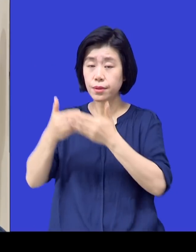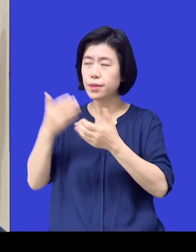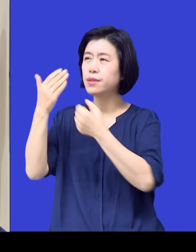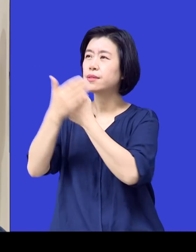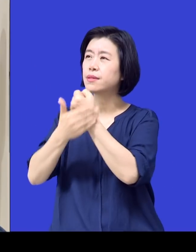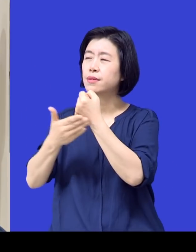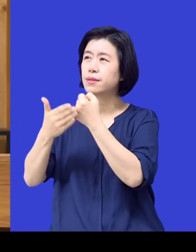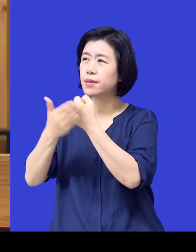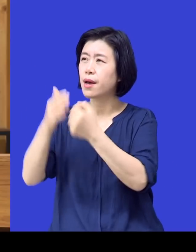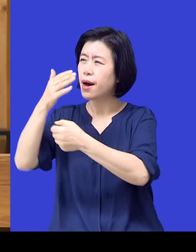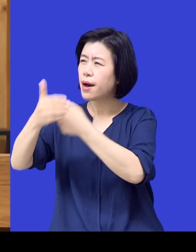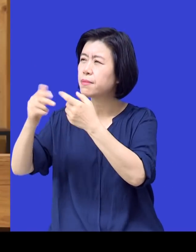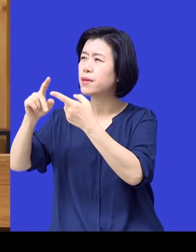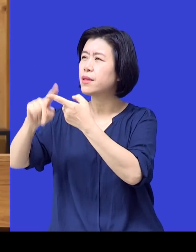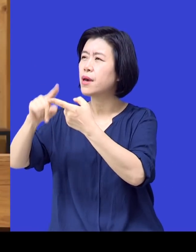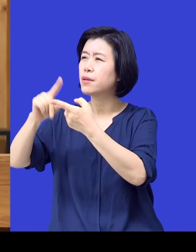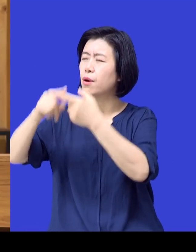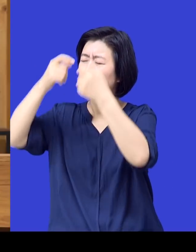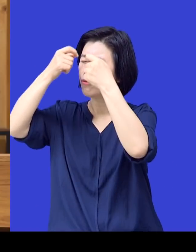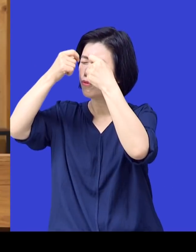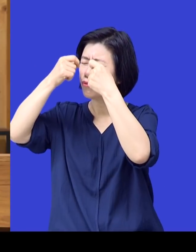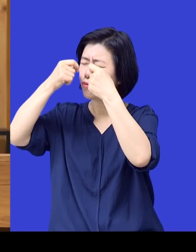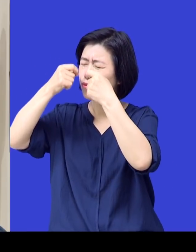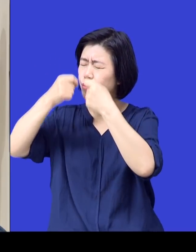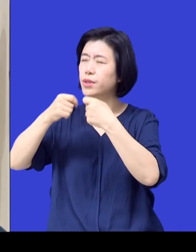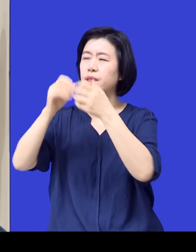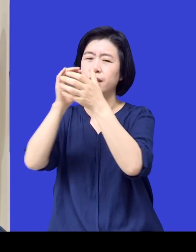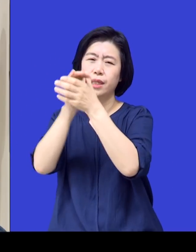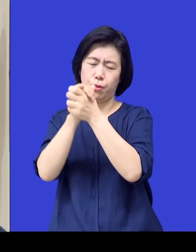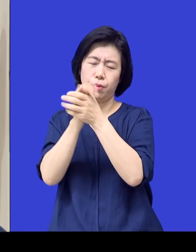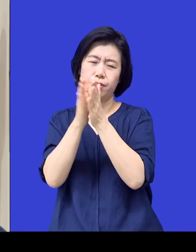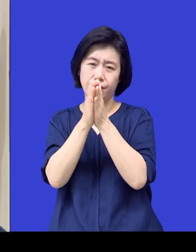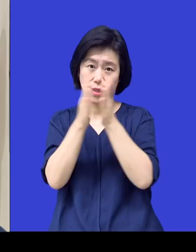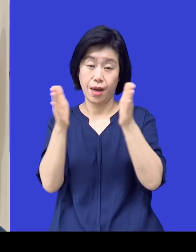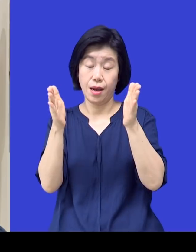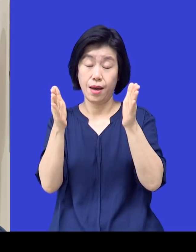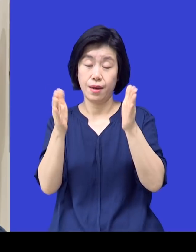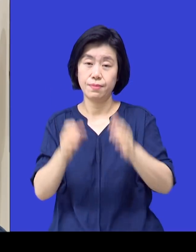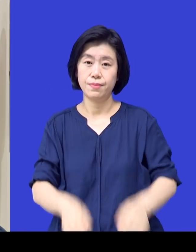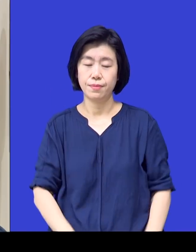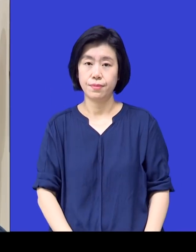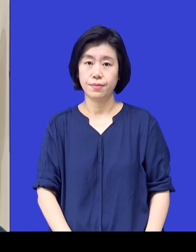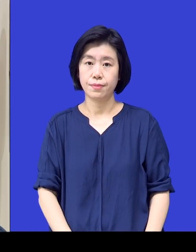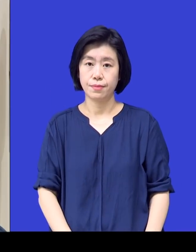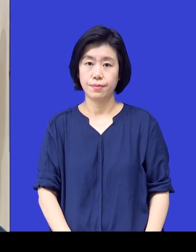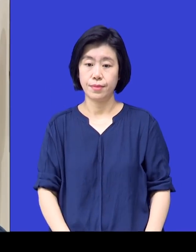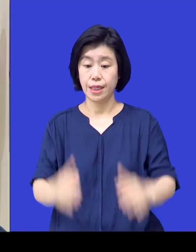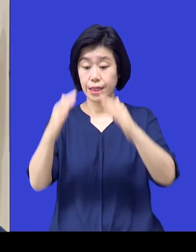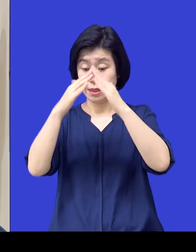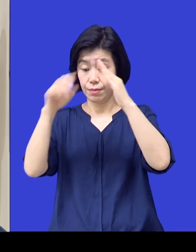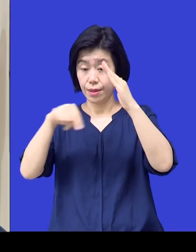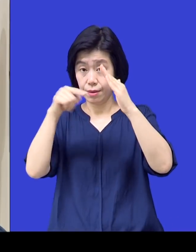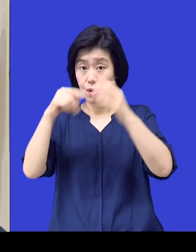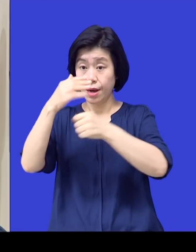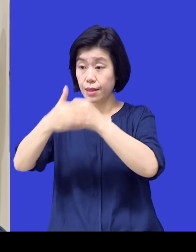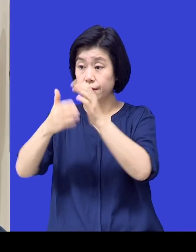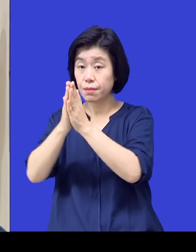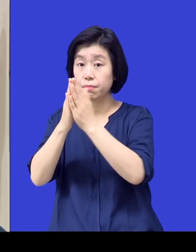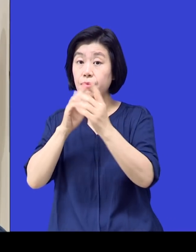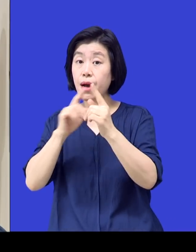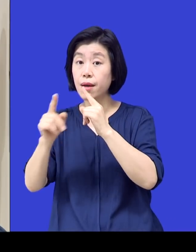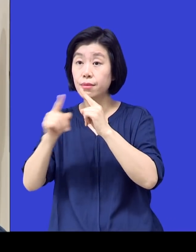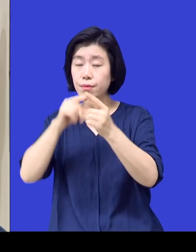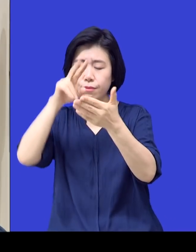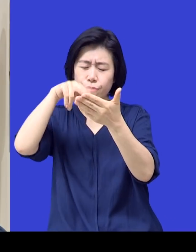눈물로 바뀌는 거예요. 예. 그래서 집에서 하나님 말씀을 묵상하다가 예. 그게 바뀌어